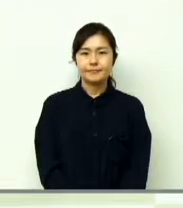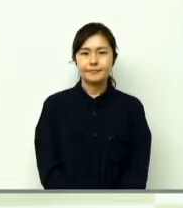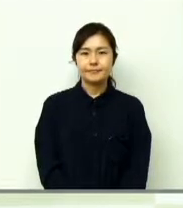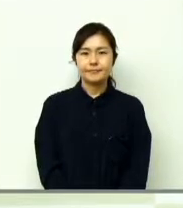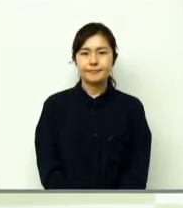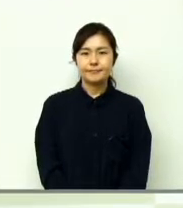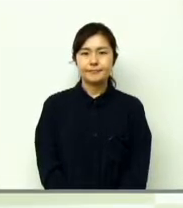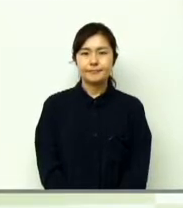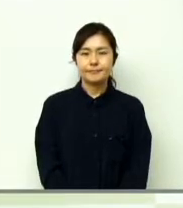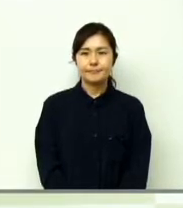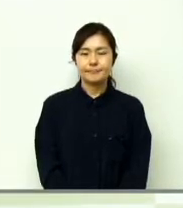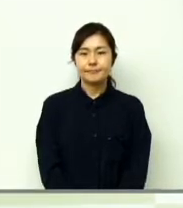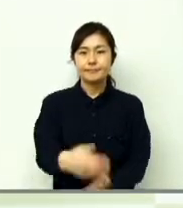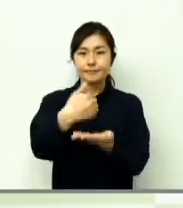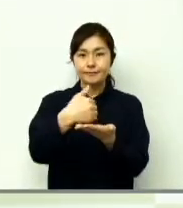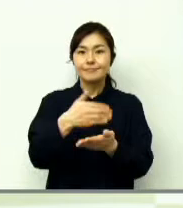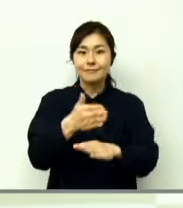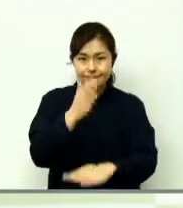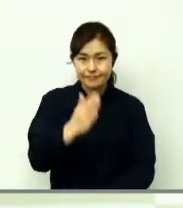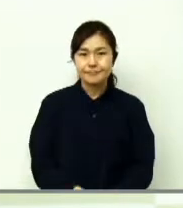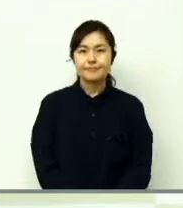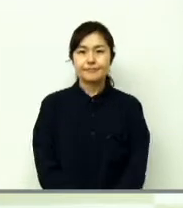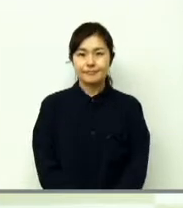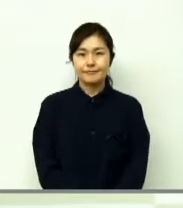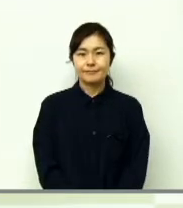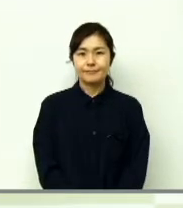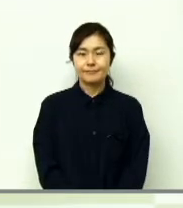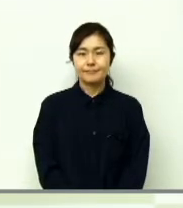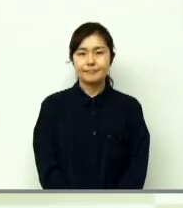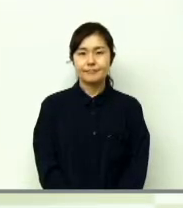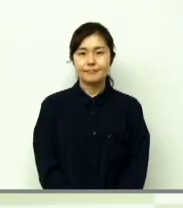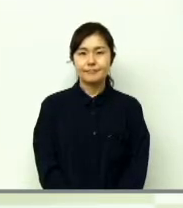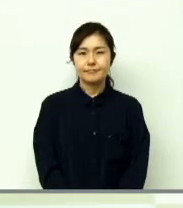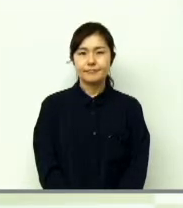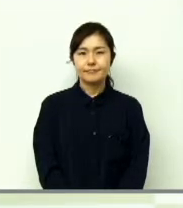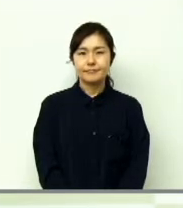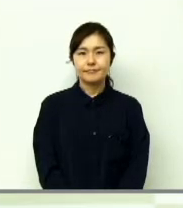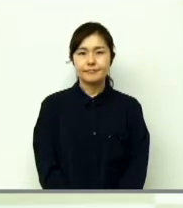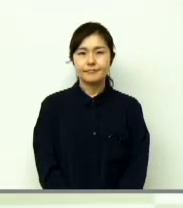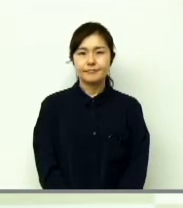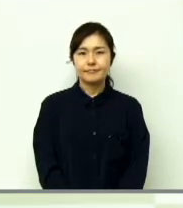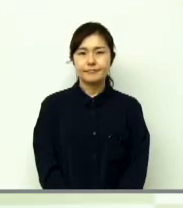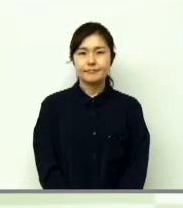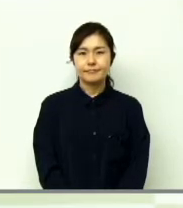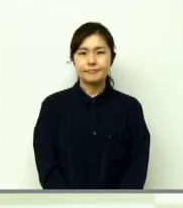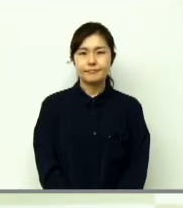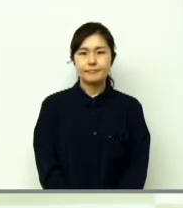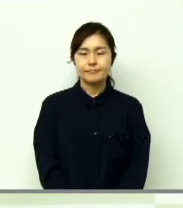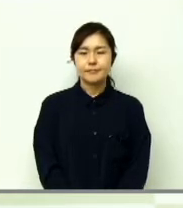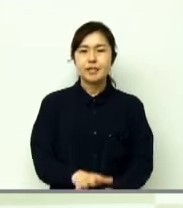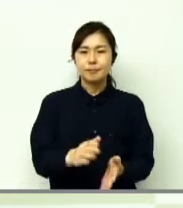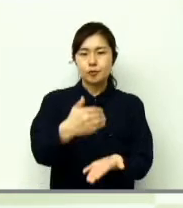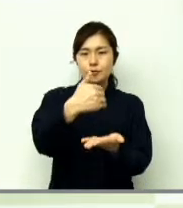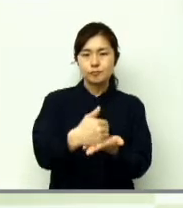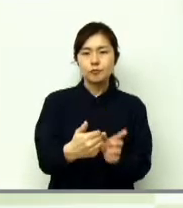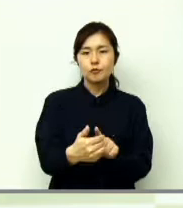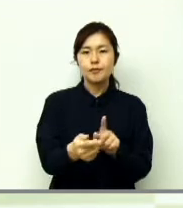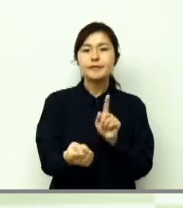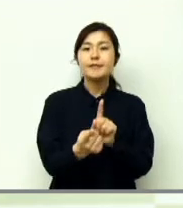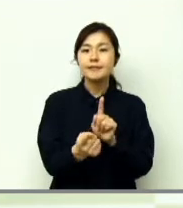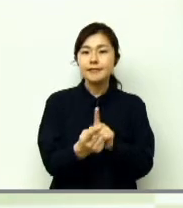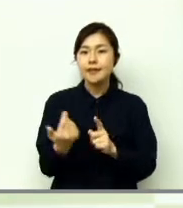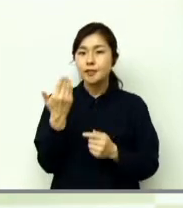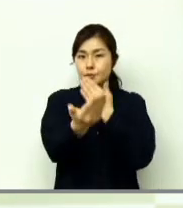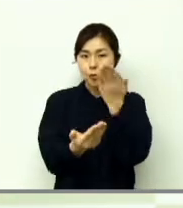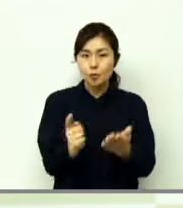ありがとうございます。それでは、ただいまの秘書さんの説明に対して、質問のある者はまた挙手にてお